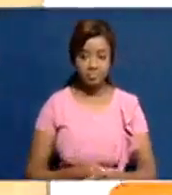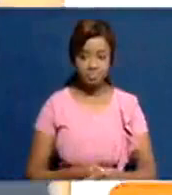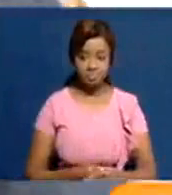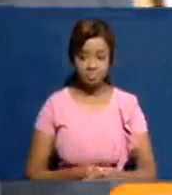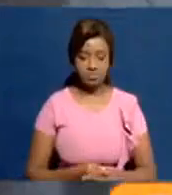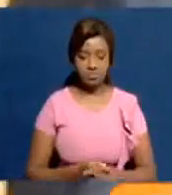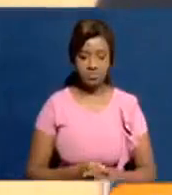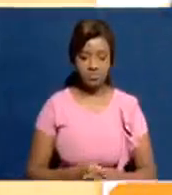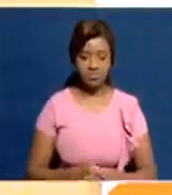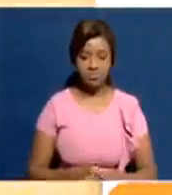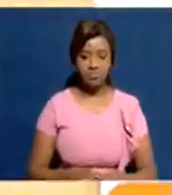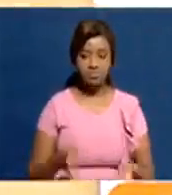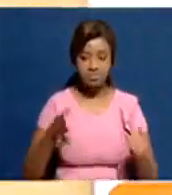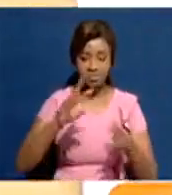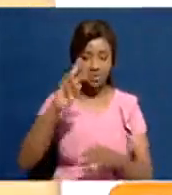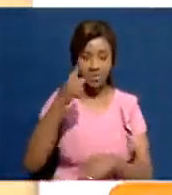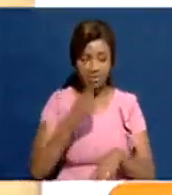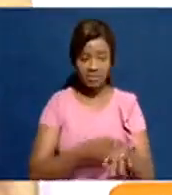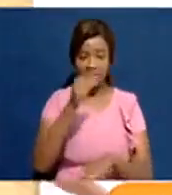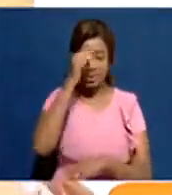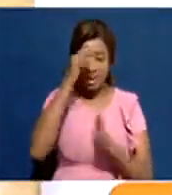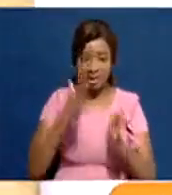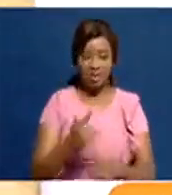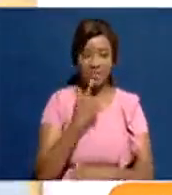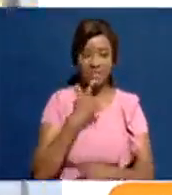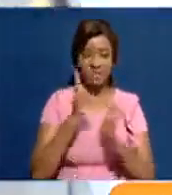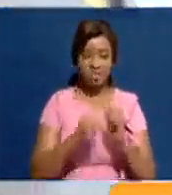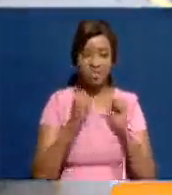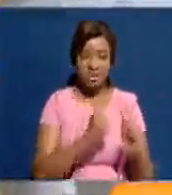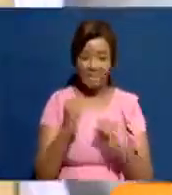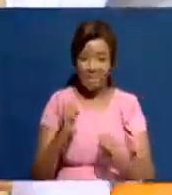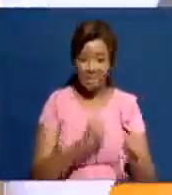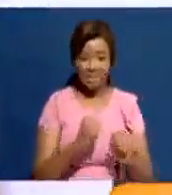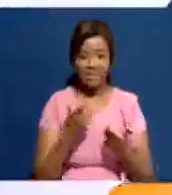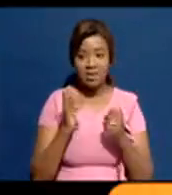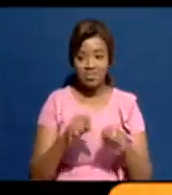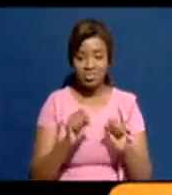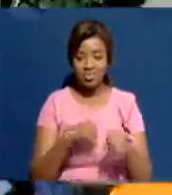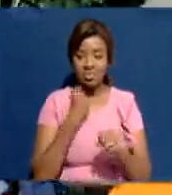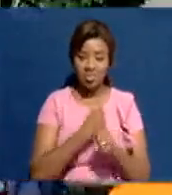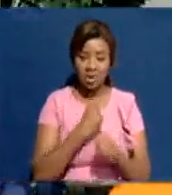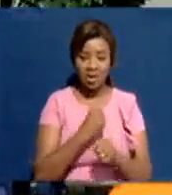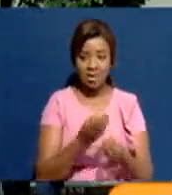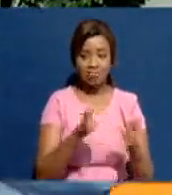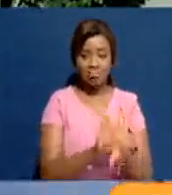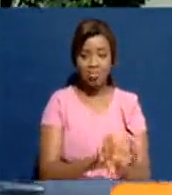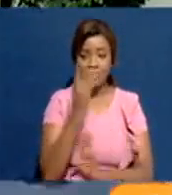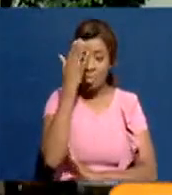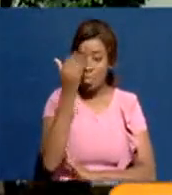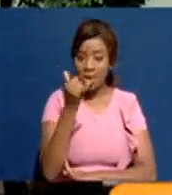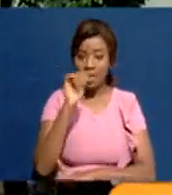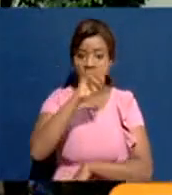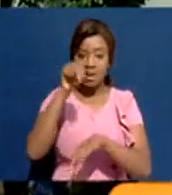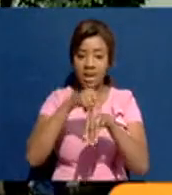Kwa mara ya pili mwaka huu magavana wameshikilia kuwa huenda wakalazimika kufunga shughuli za kaunti, sababu ikiwa kuchelewa kwa serikali kuu